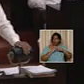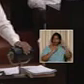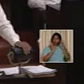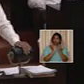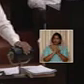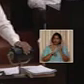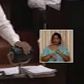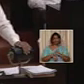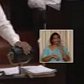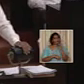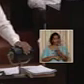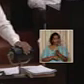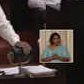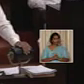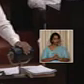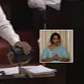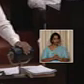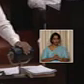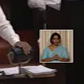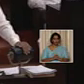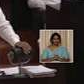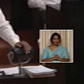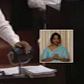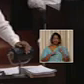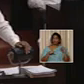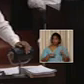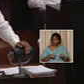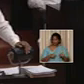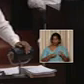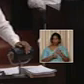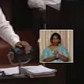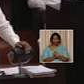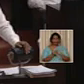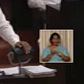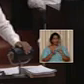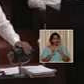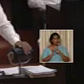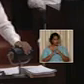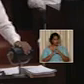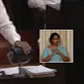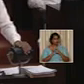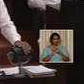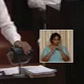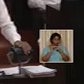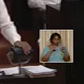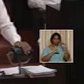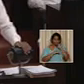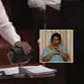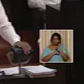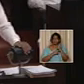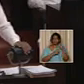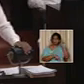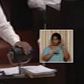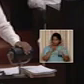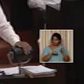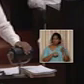හැදෑරීමට අවස්ථාව ලබා දෙනවා. එතකොට දැනට උප පොලිස් පරීක්ෂකට ඉහළ තනතුරු ඔබොන්න